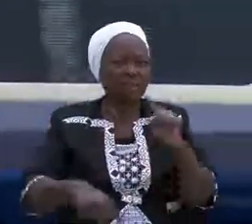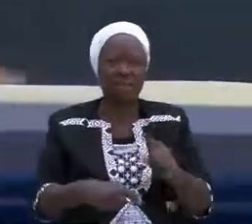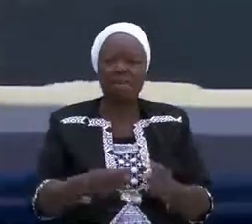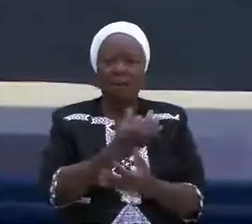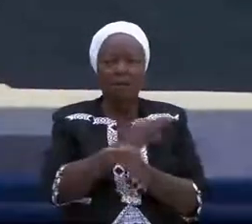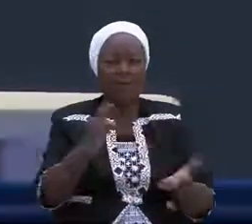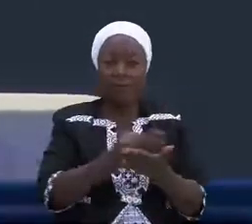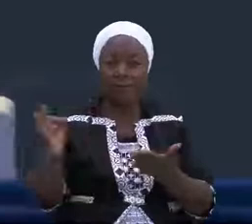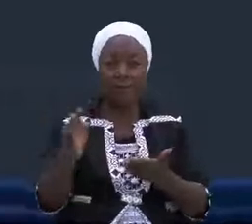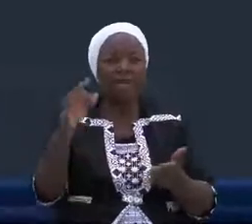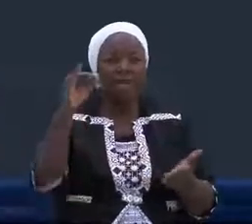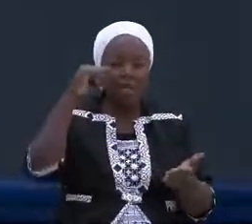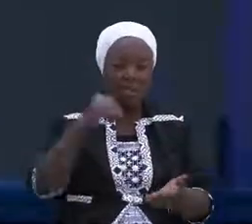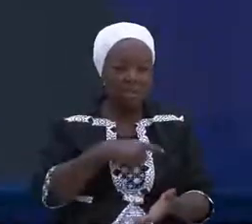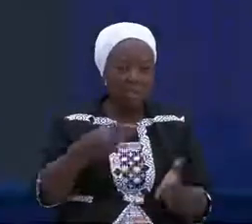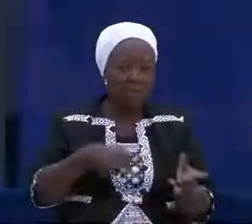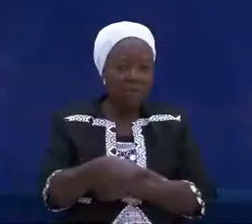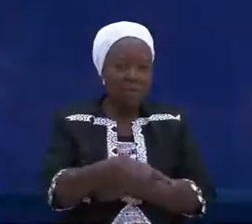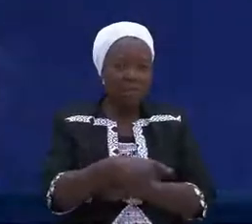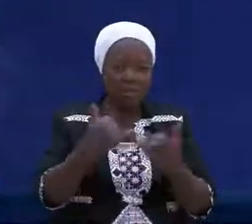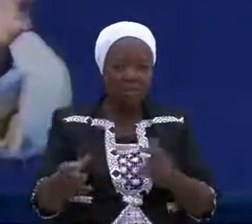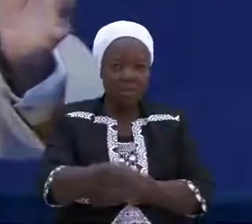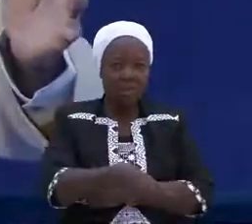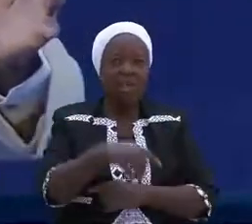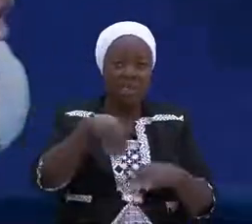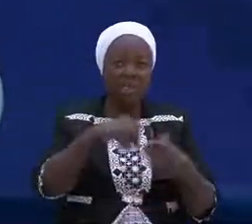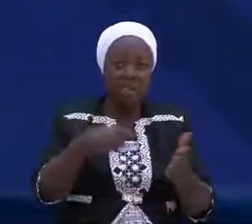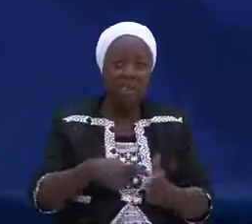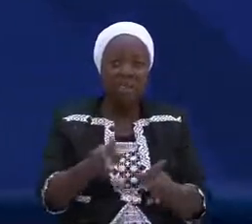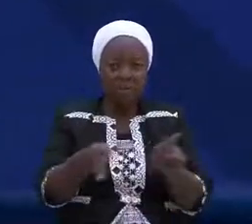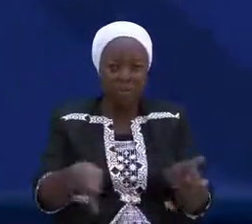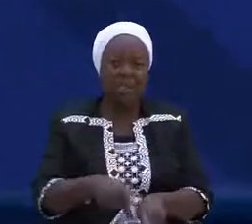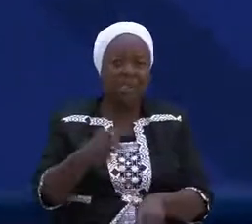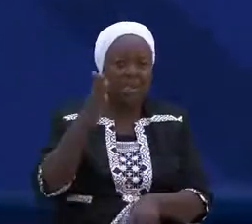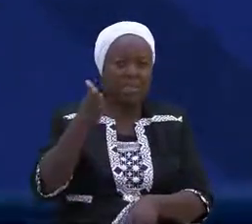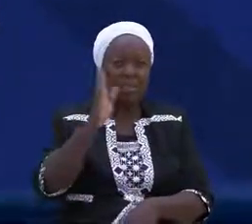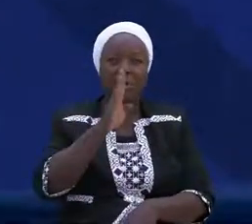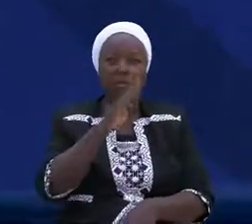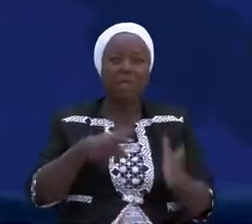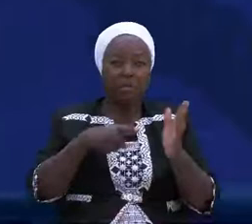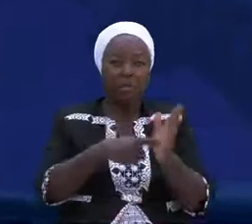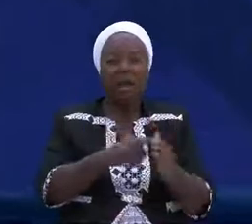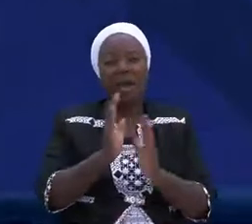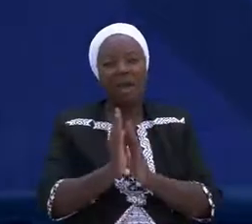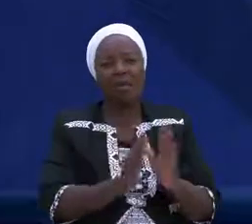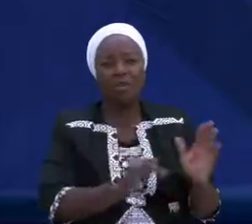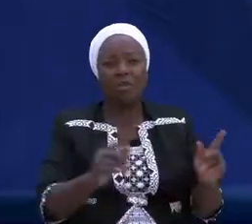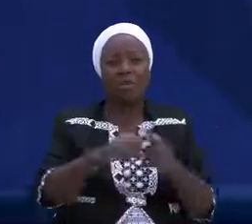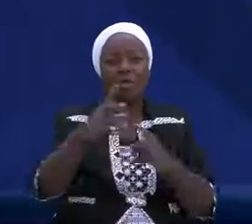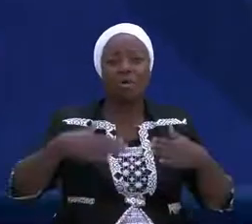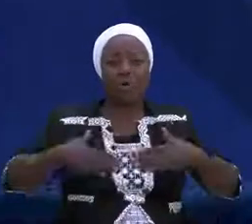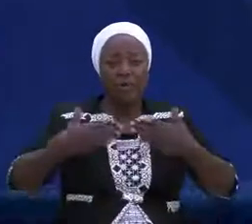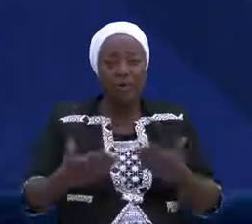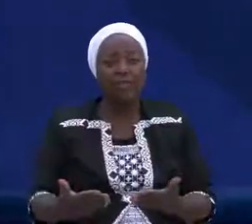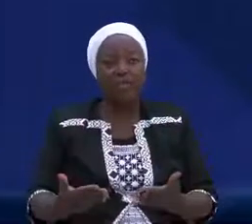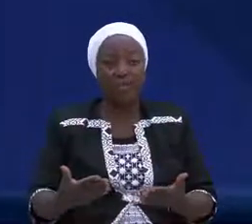faillir aujourd'hui, en ce lieu même, il y aura la manifestation selon ta